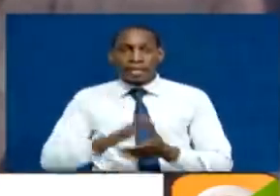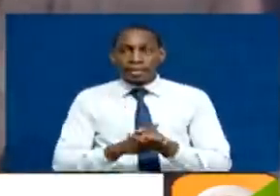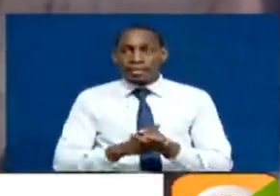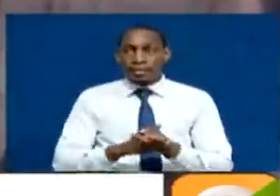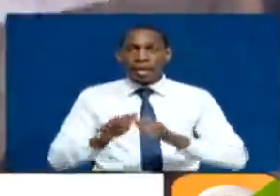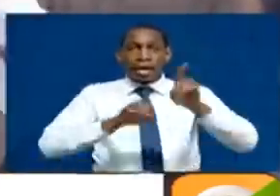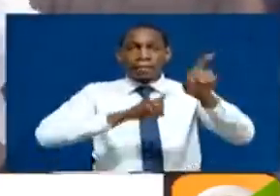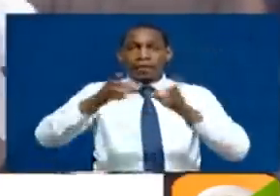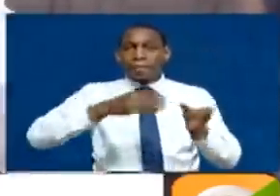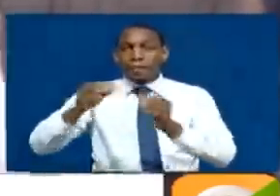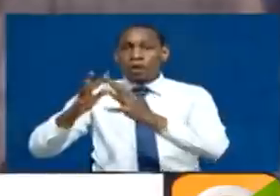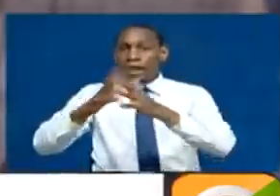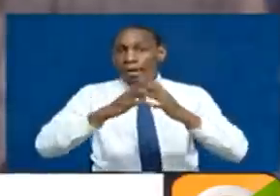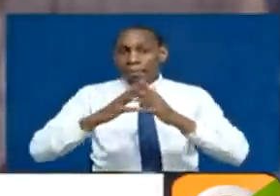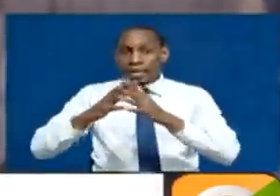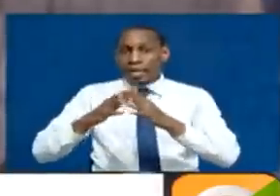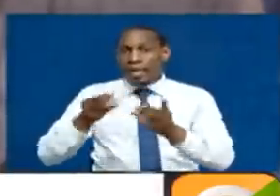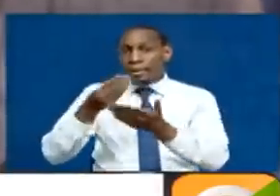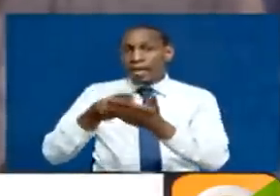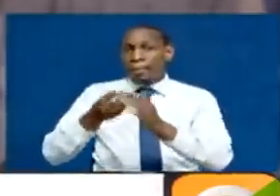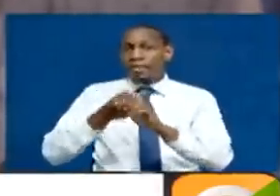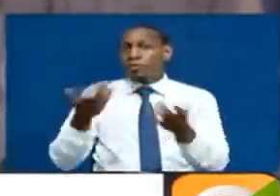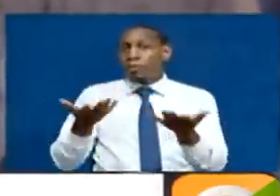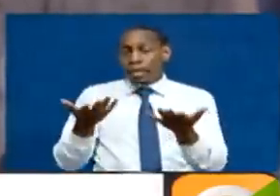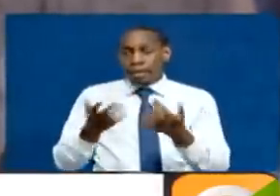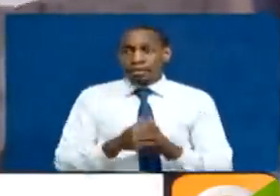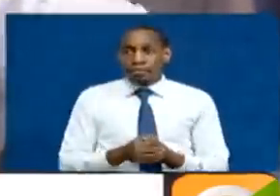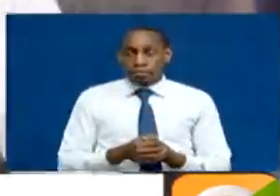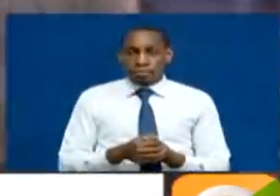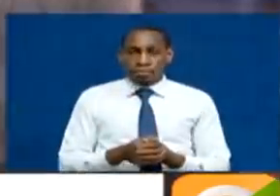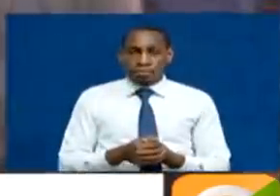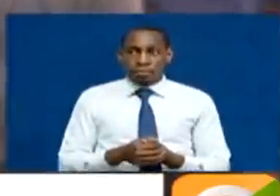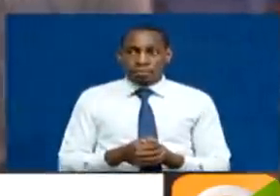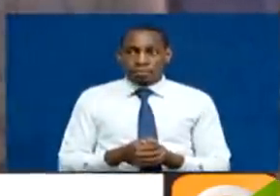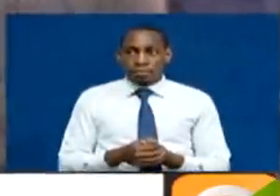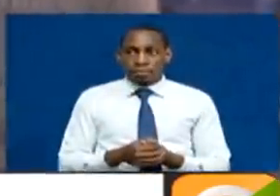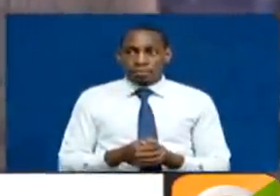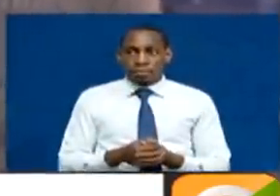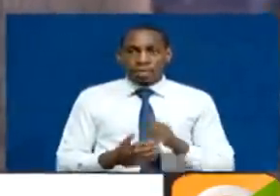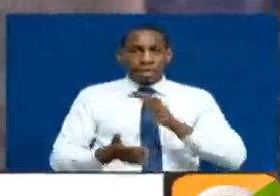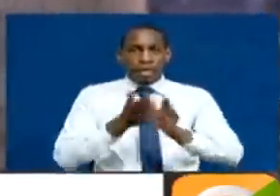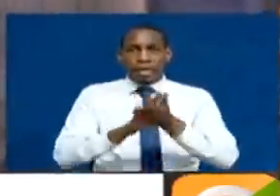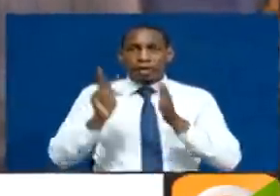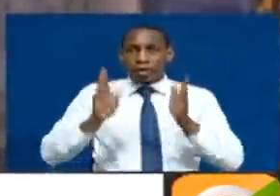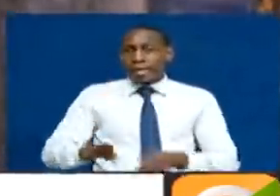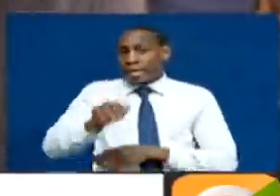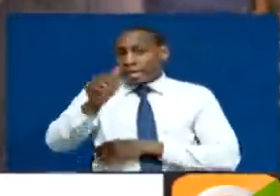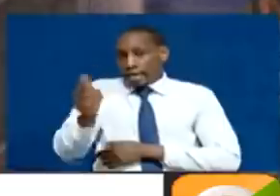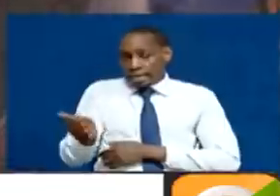kwenda kusafiri kwenda Amerika. Hiyo pesa imetoka wapi kama sio pesa ya Wakenya? Hakuna Mkenya